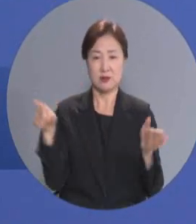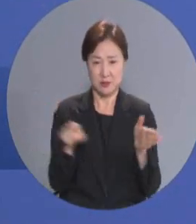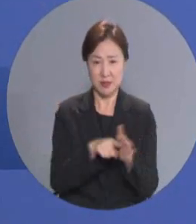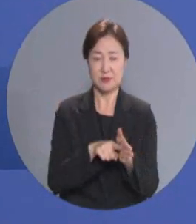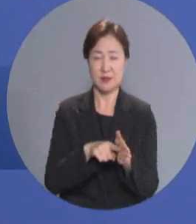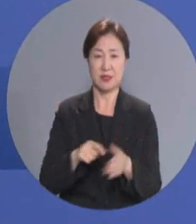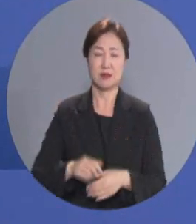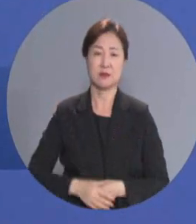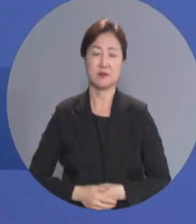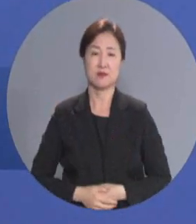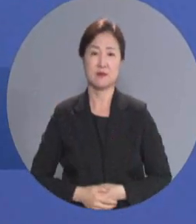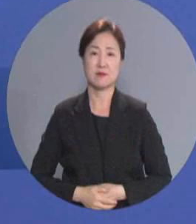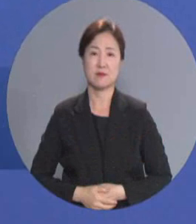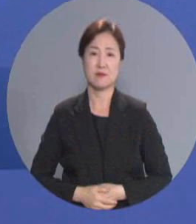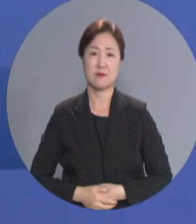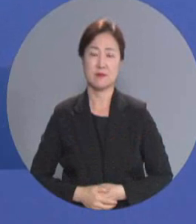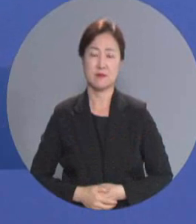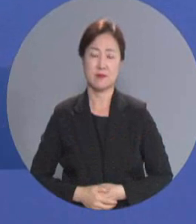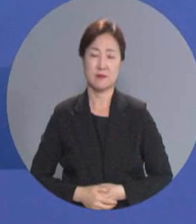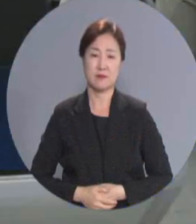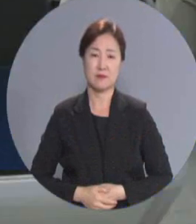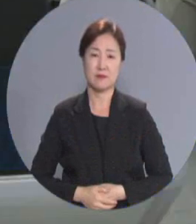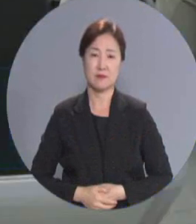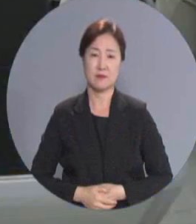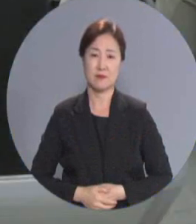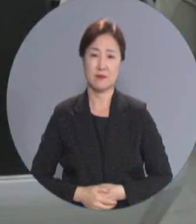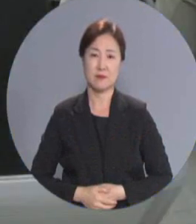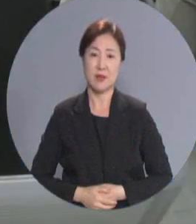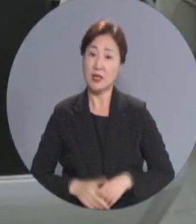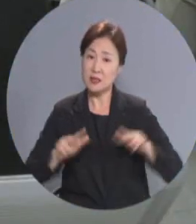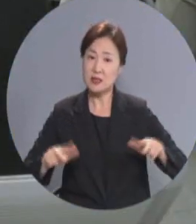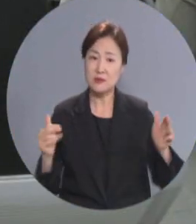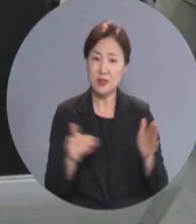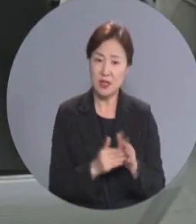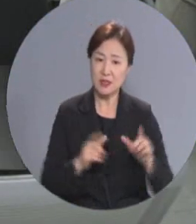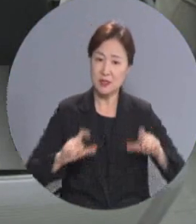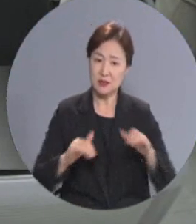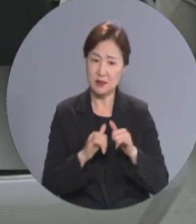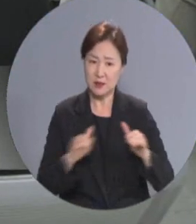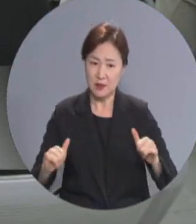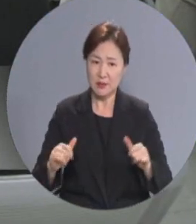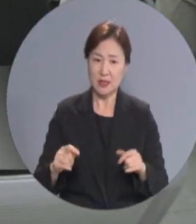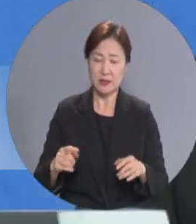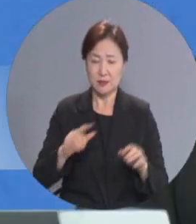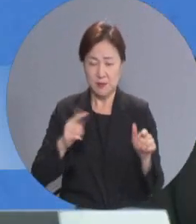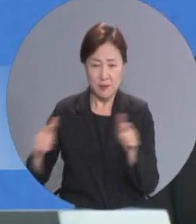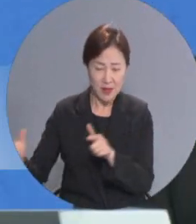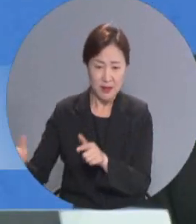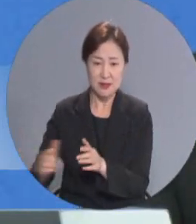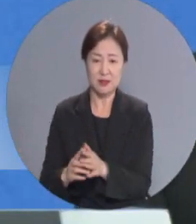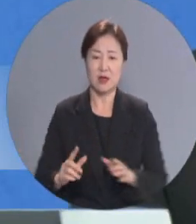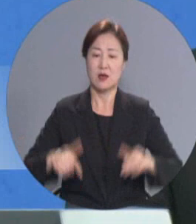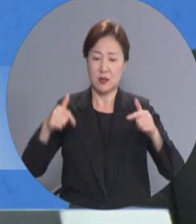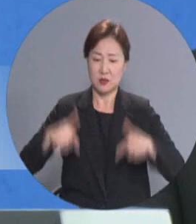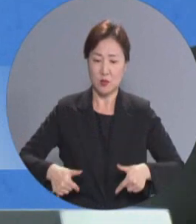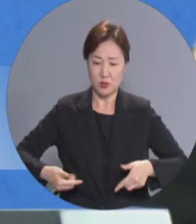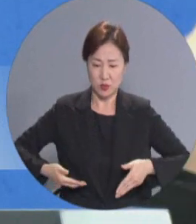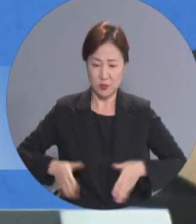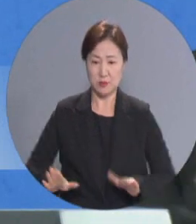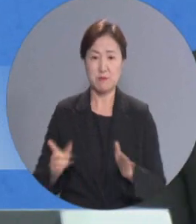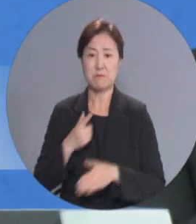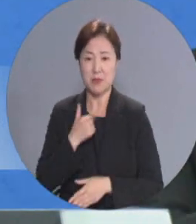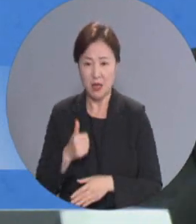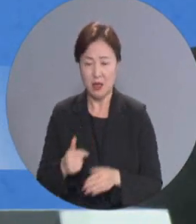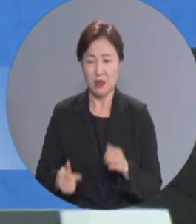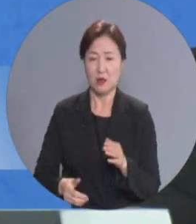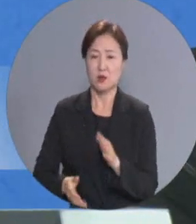의사를 가지고 있을 것으로 그렇게 믿습니다. 지금까지 지역민들의 의견은 한결같이 서북권 출신 도지사가 강행하는